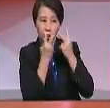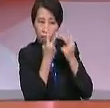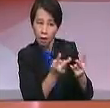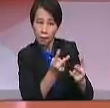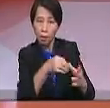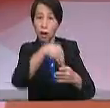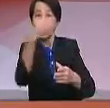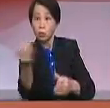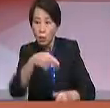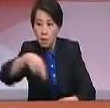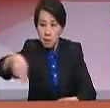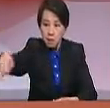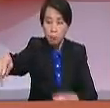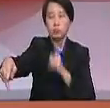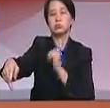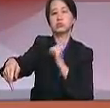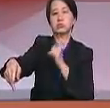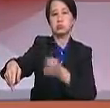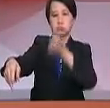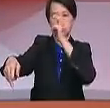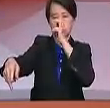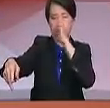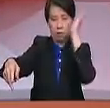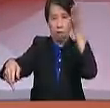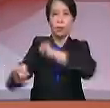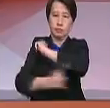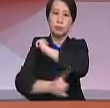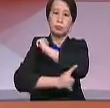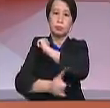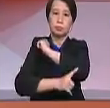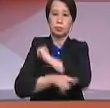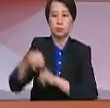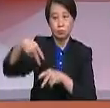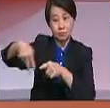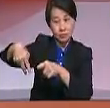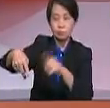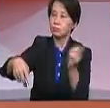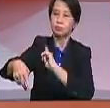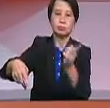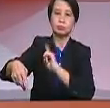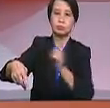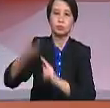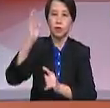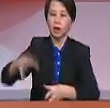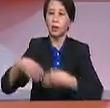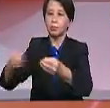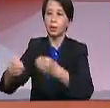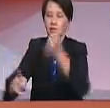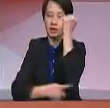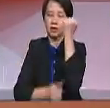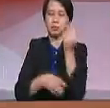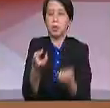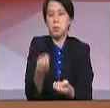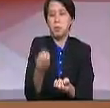keluar, tindakan tegas akan diambil dan mereka tidak lagi akan diberikan